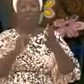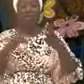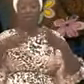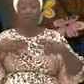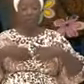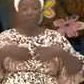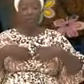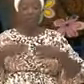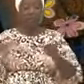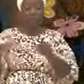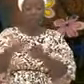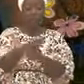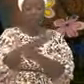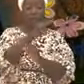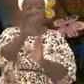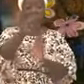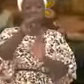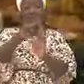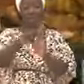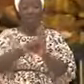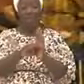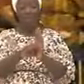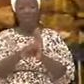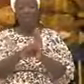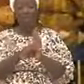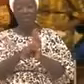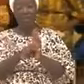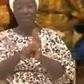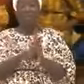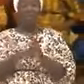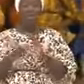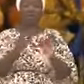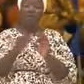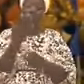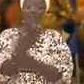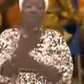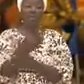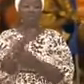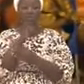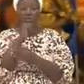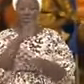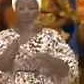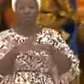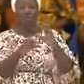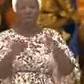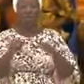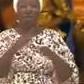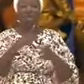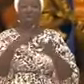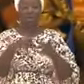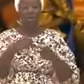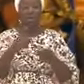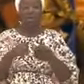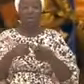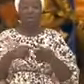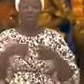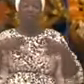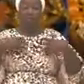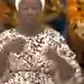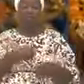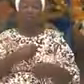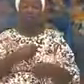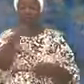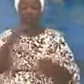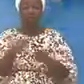la santé la guérison tu t'amènes ne marche pas tu es baby c'est un pied de photowatt n'est pas bien portant ses